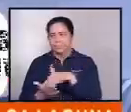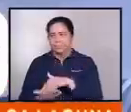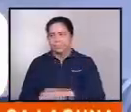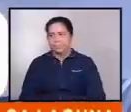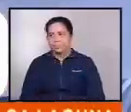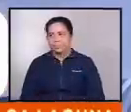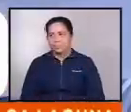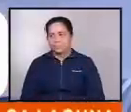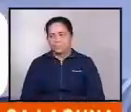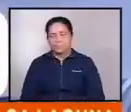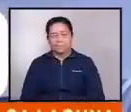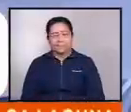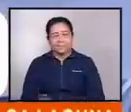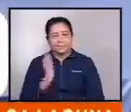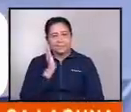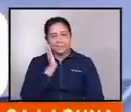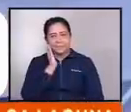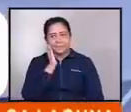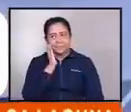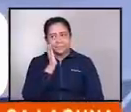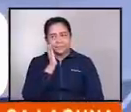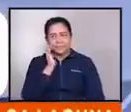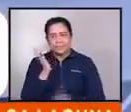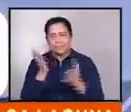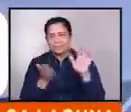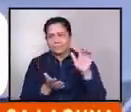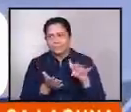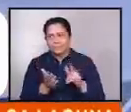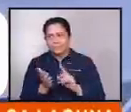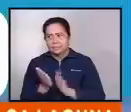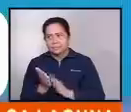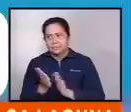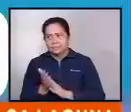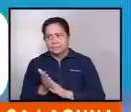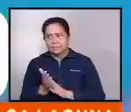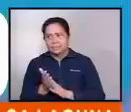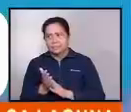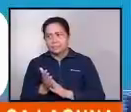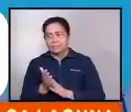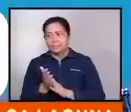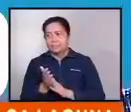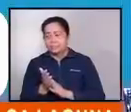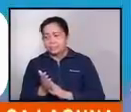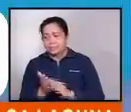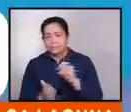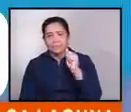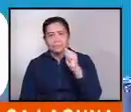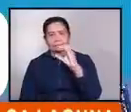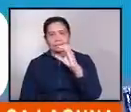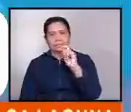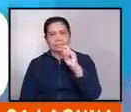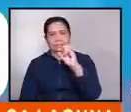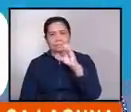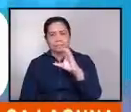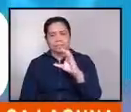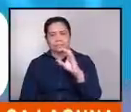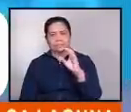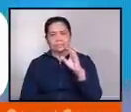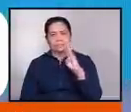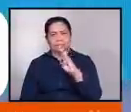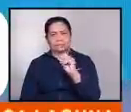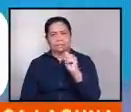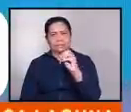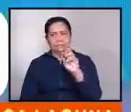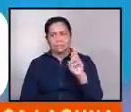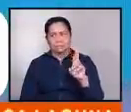Good afternoon. Saan po kay cashier? Actec Bacoor po. Actec Bacoor. Okay.